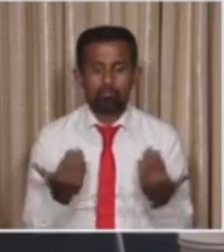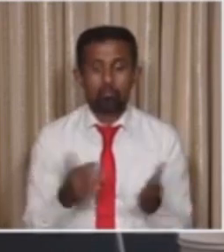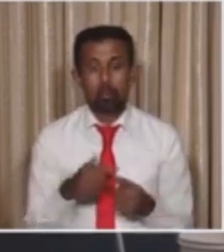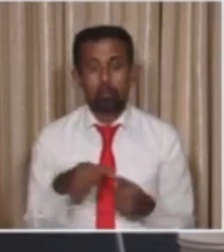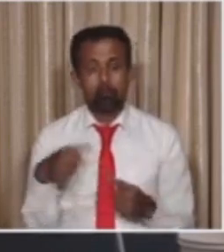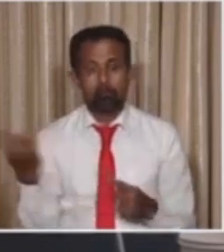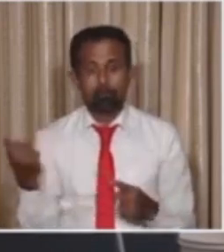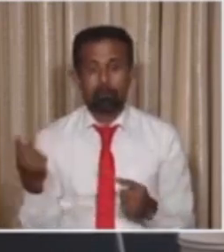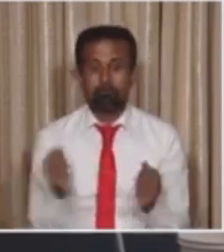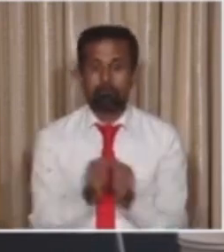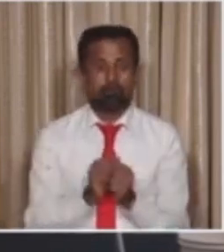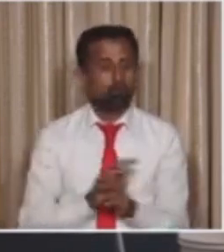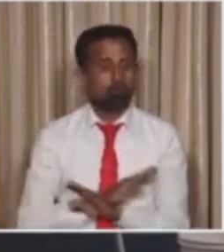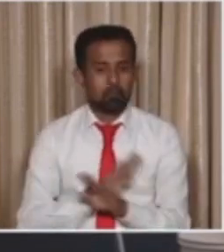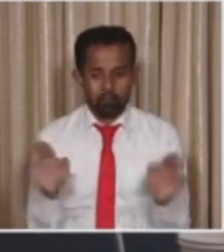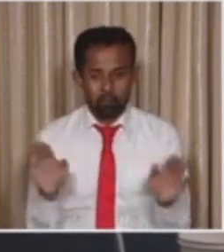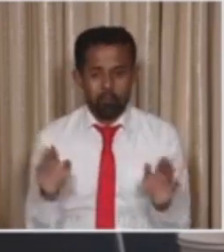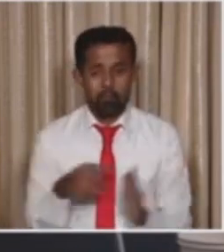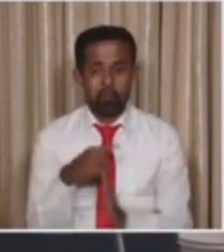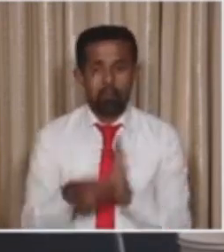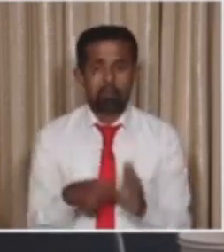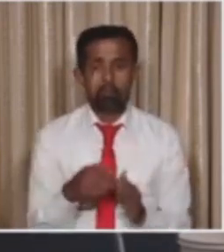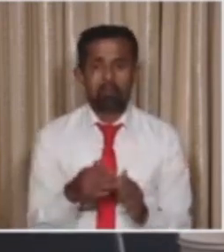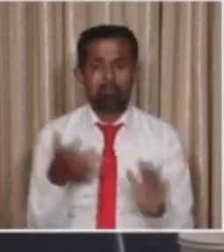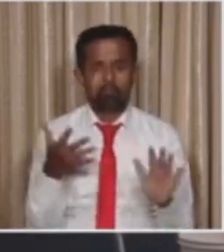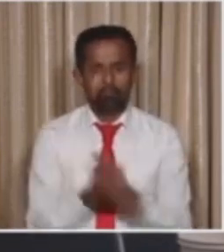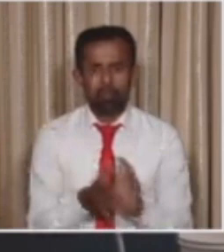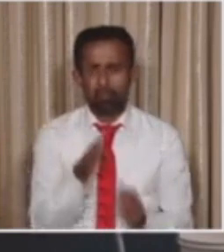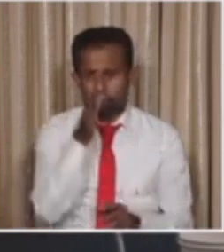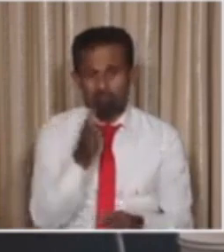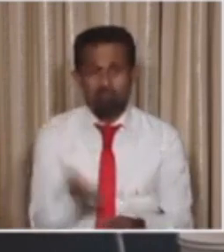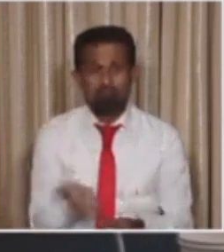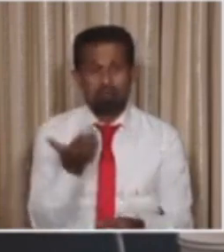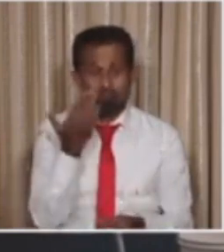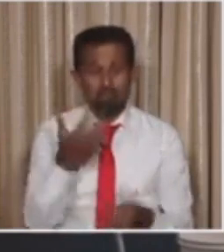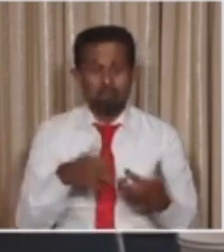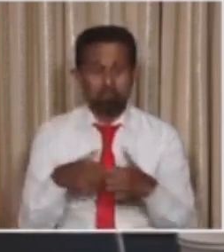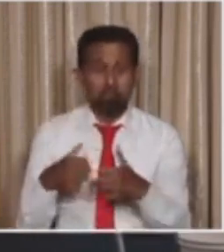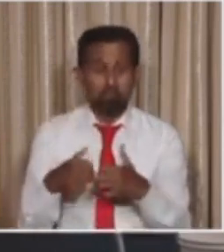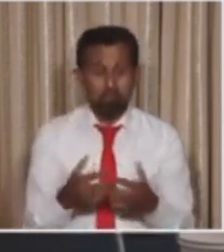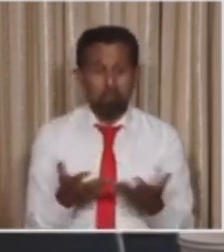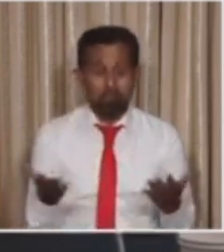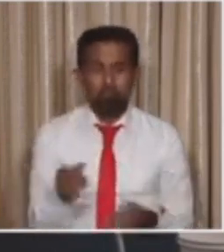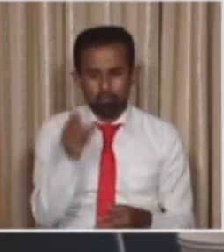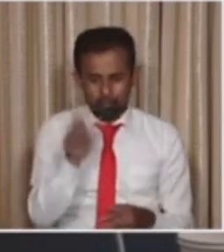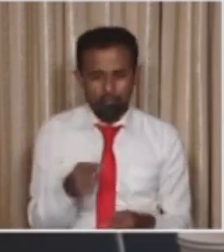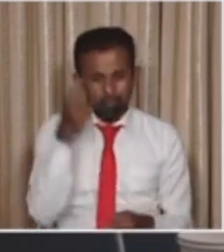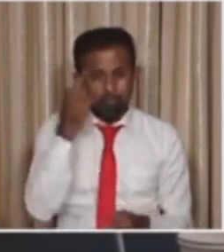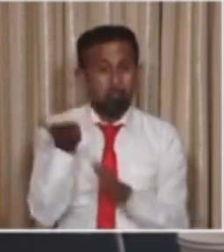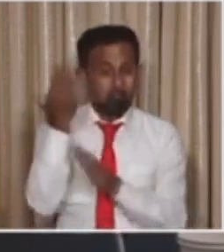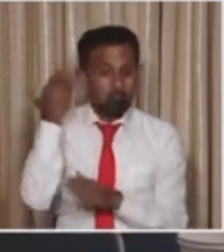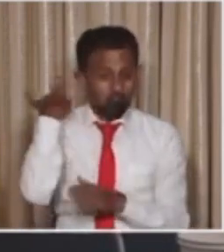ஊழல் மலிந்ததன் காரணமாகத்தான் பல்வேறு பிரச்சனைகள் ஏற்பட்டிருக்கின்றன. உங்களுக்கு நன்றாகவே தெரியும், கடந்த காலங்களிலே